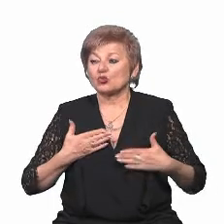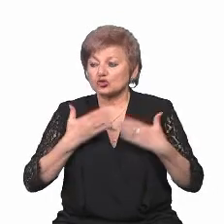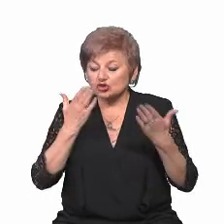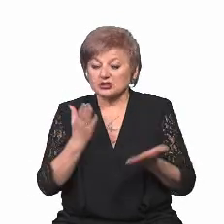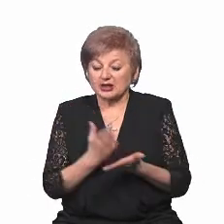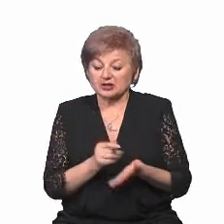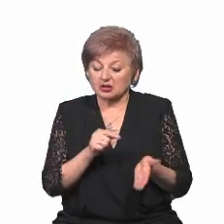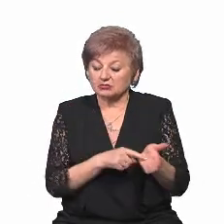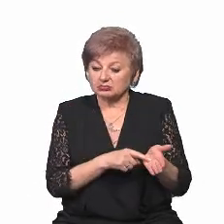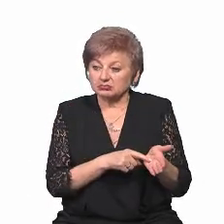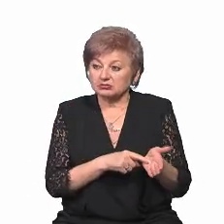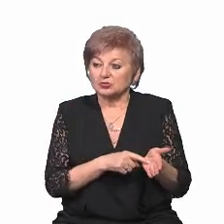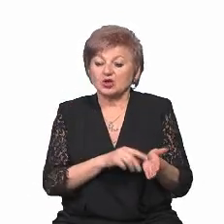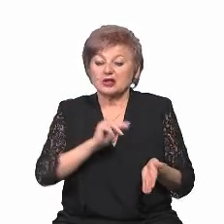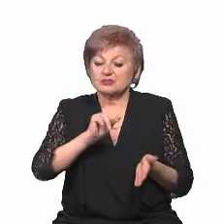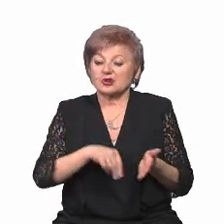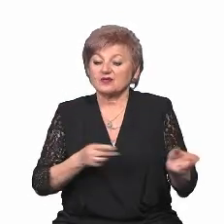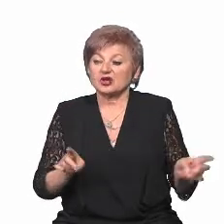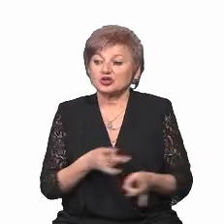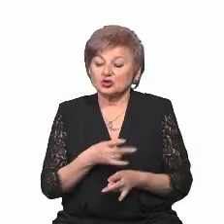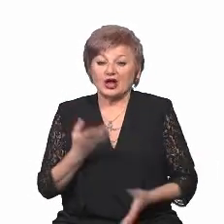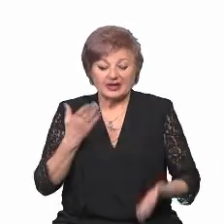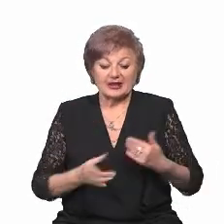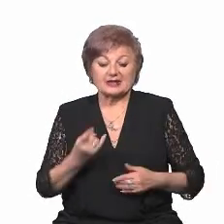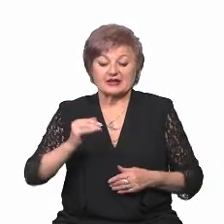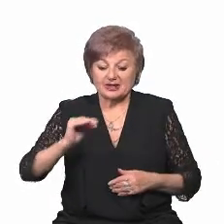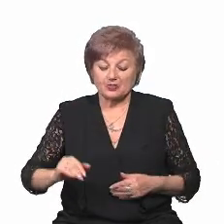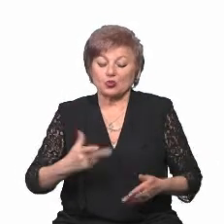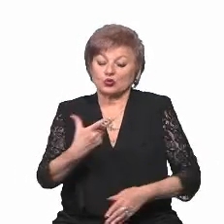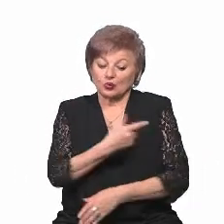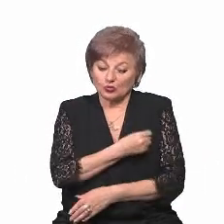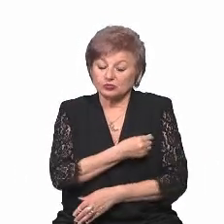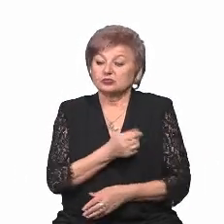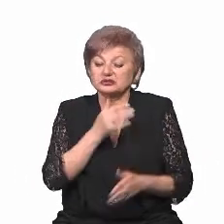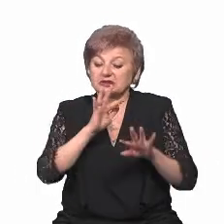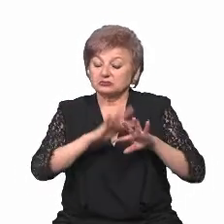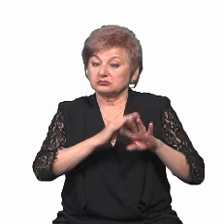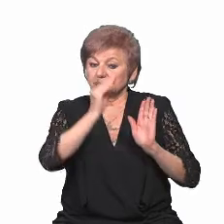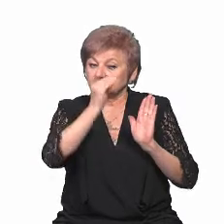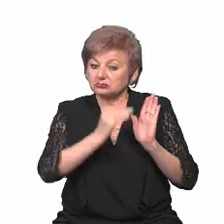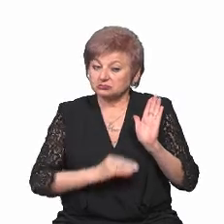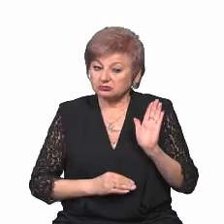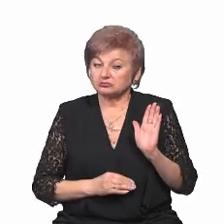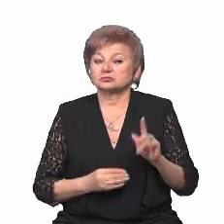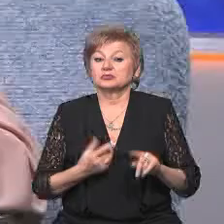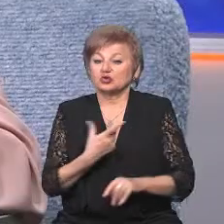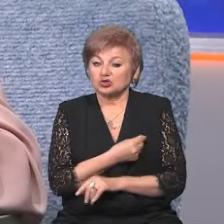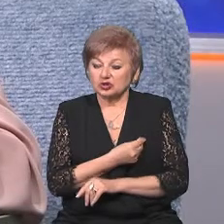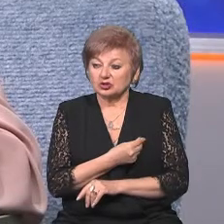є, от ви кажете, що довідка не потрібна. Тут пишеться, що якщо дитина була вакцинована вчасно за календарем профілактичних щеплень,